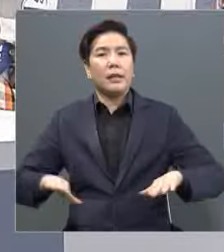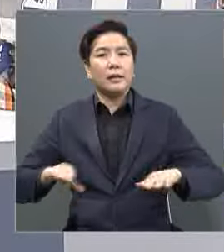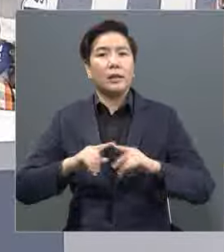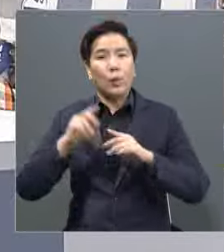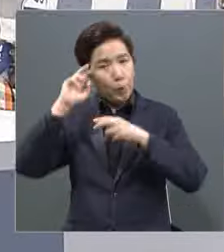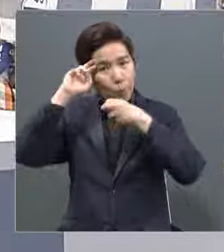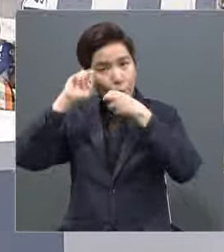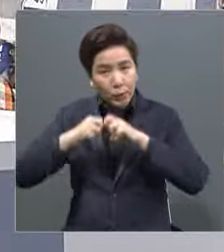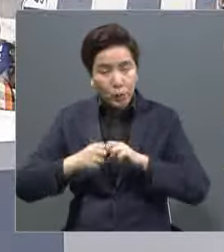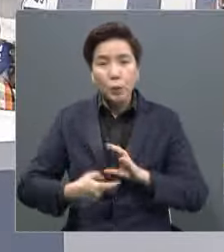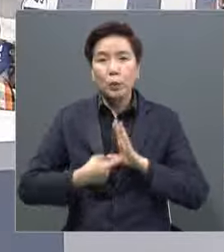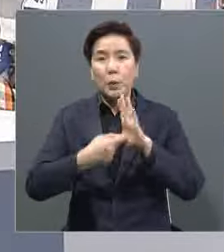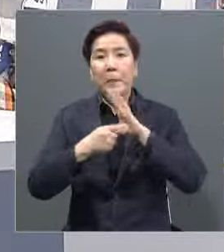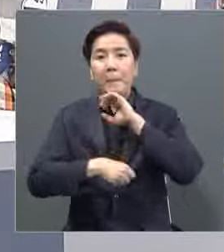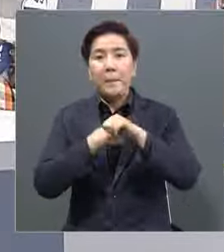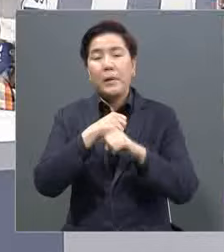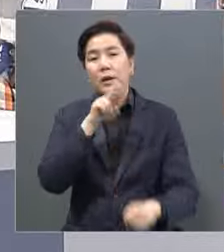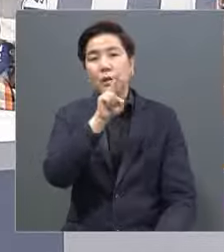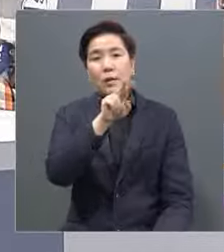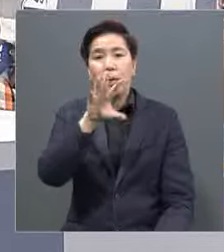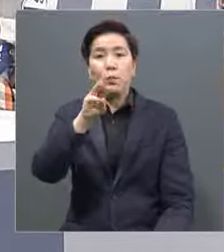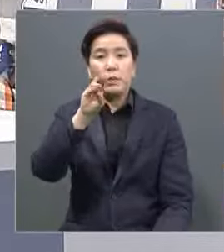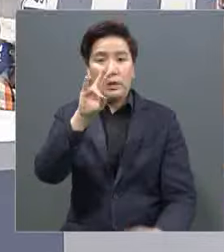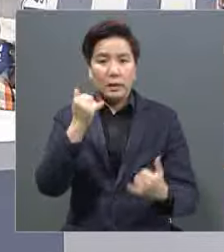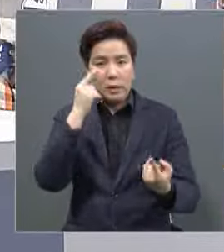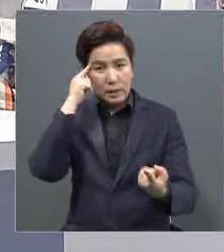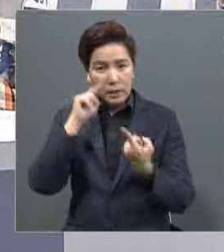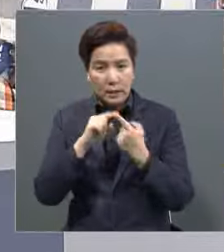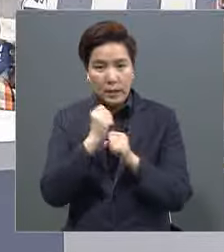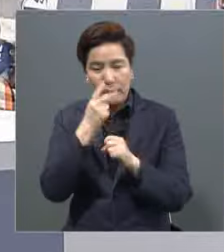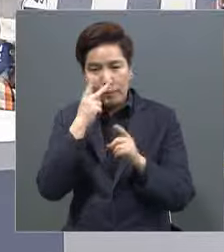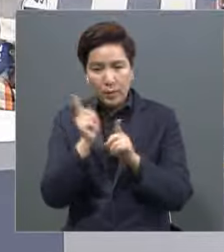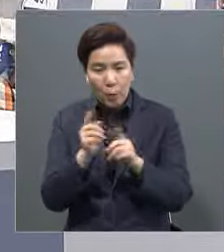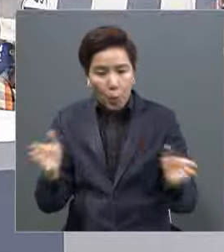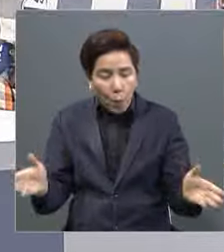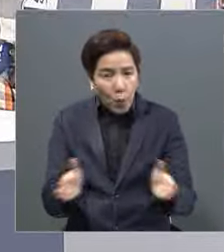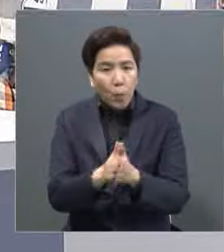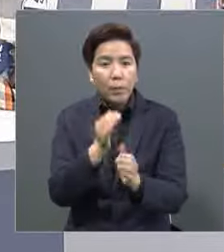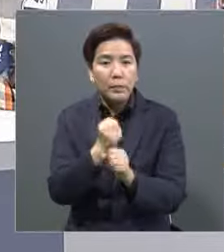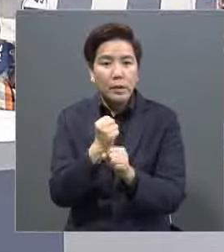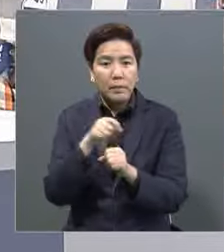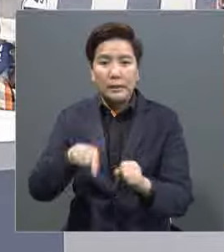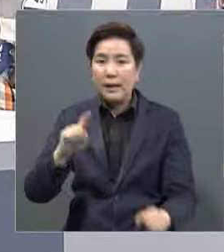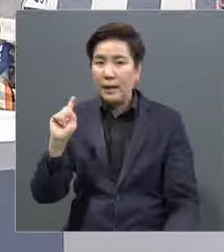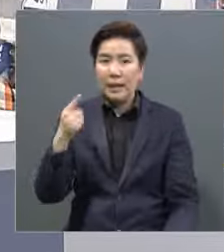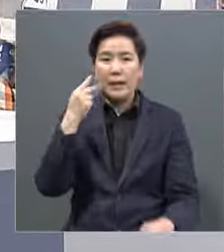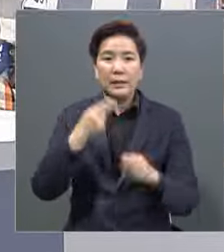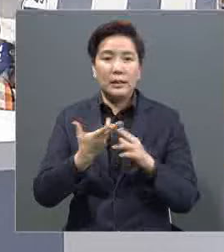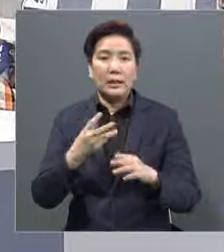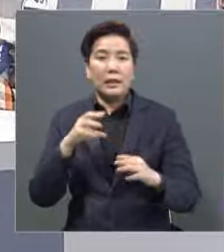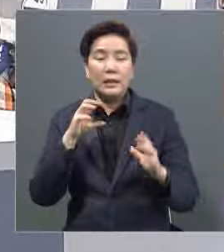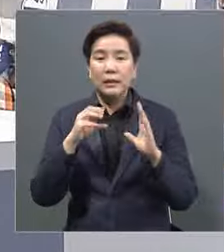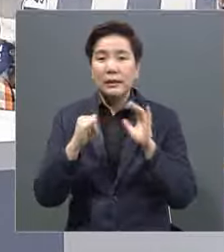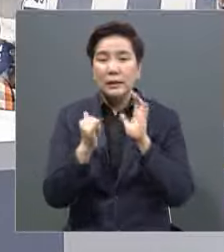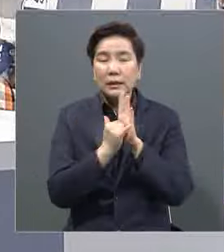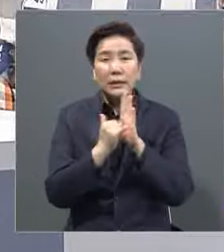ออทิสติกต้นแบบในปี 2567ด้วยแล้วเขาก็มีการคอปหรือว่าการทำงานร่วมกันครั้งแรกกับแบรนด์นี้ก็คือแบรนด์ที่